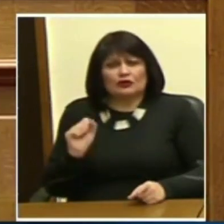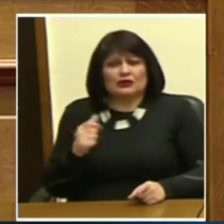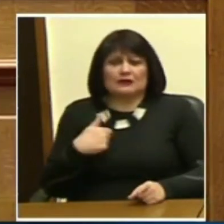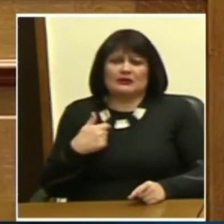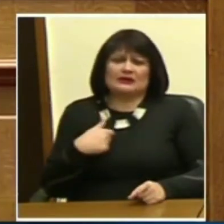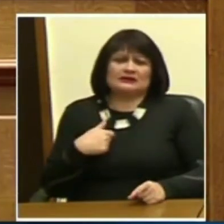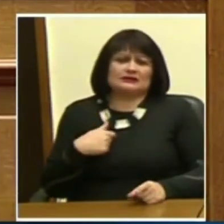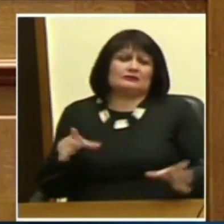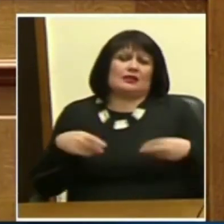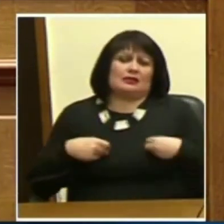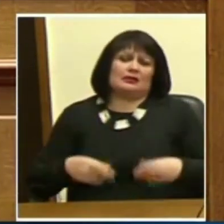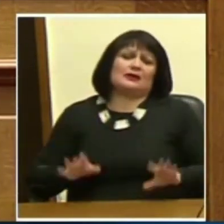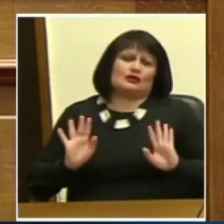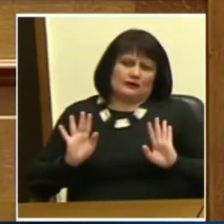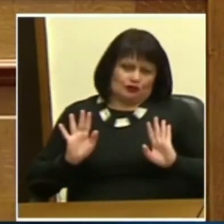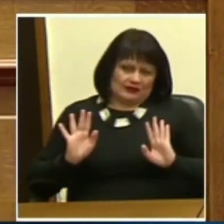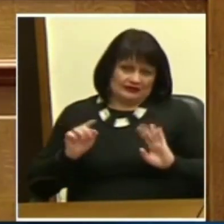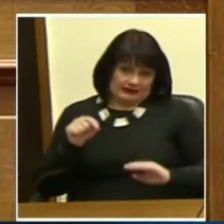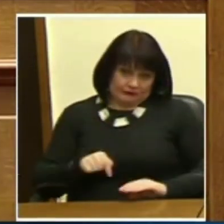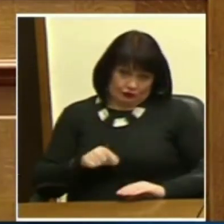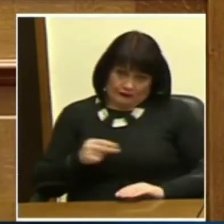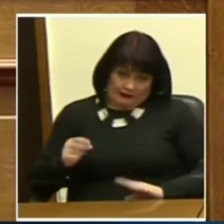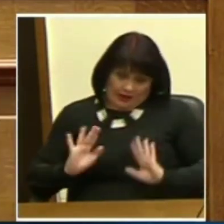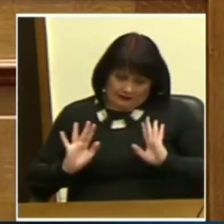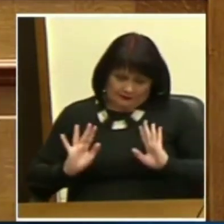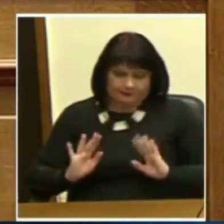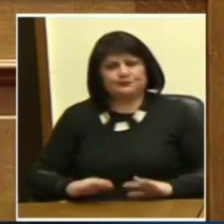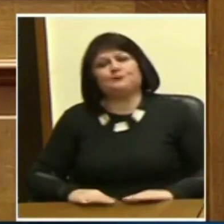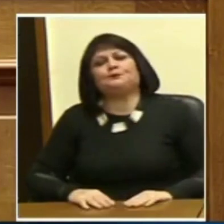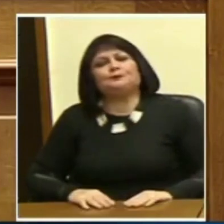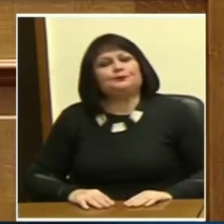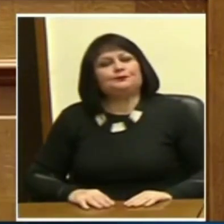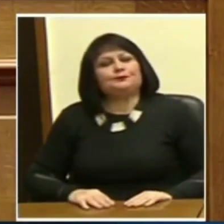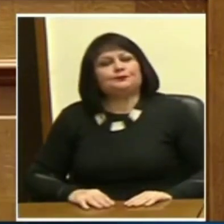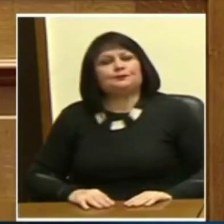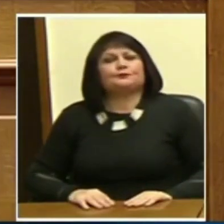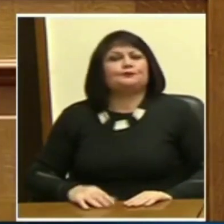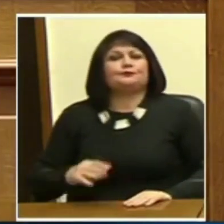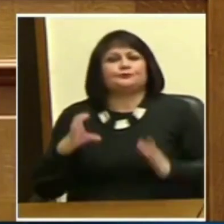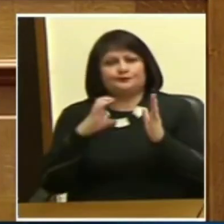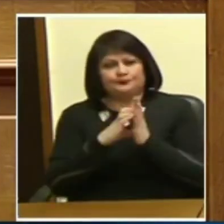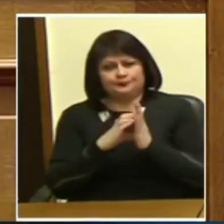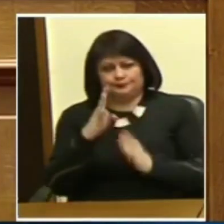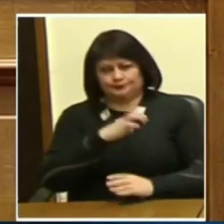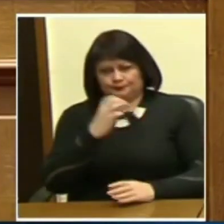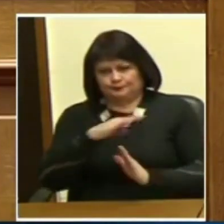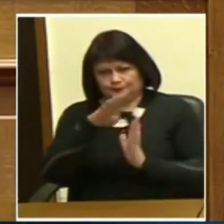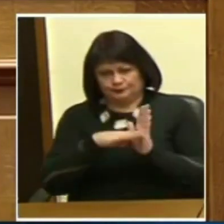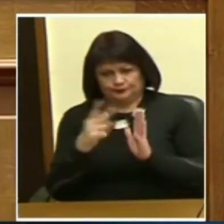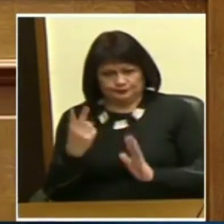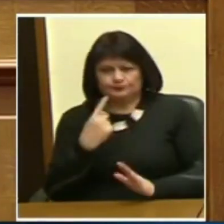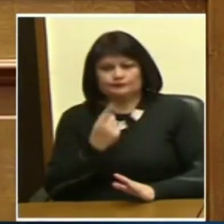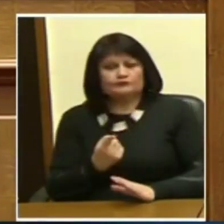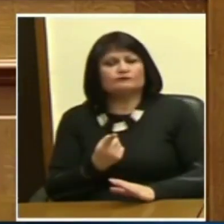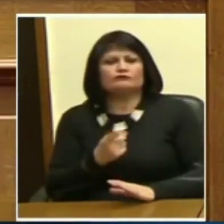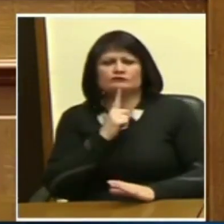δεν συνηγορούμε σε αυτή την ενέργεια. Ως τώρα, προς το άρθρο 44 και την παράγραφο 2, κατά τον τρόπο που